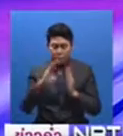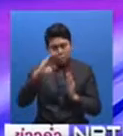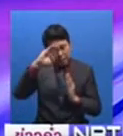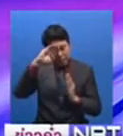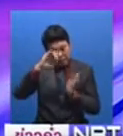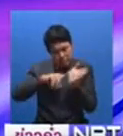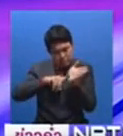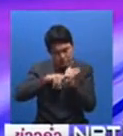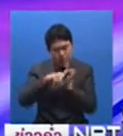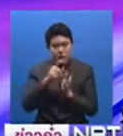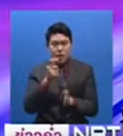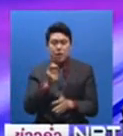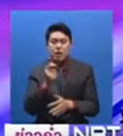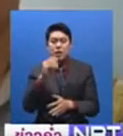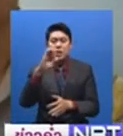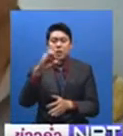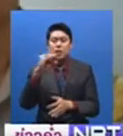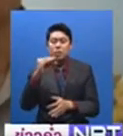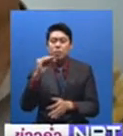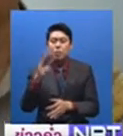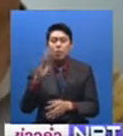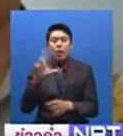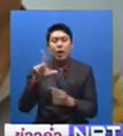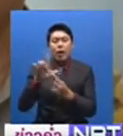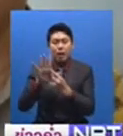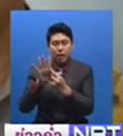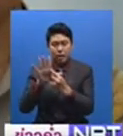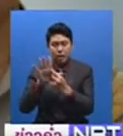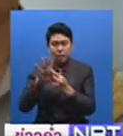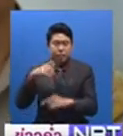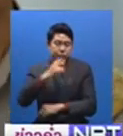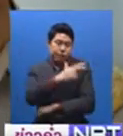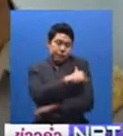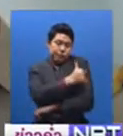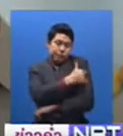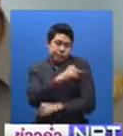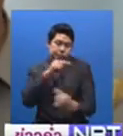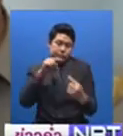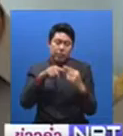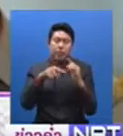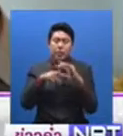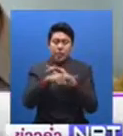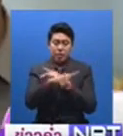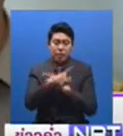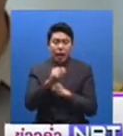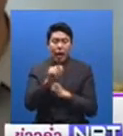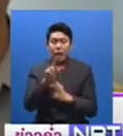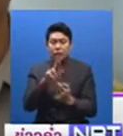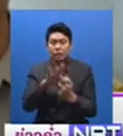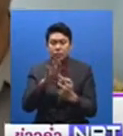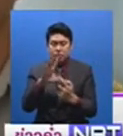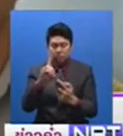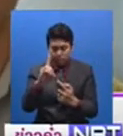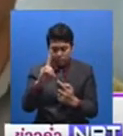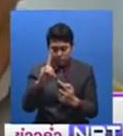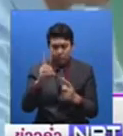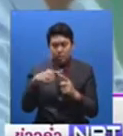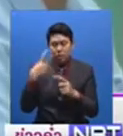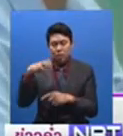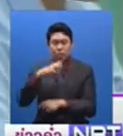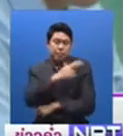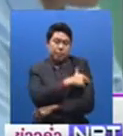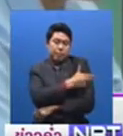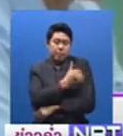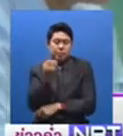อีโบลาแต่อย่างใดนายแพทย์ชรัตวสุธาดานายแพทย์สาธารณสุขจังหวัดตราชกล่าวว่ากรณีที่สำนักงานสาธารณสุข